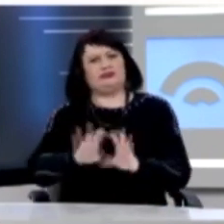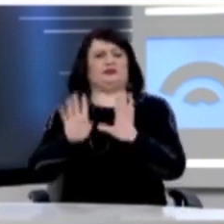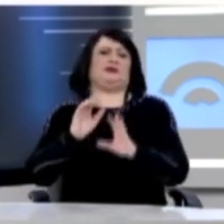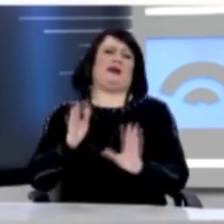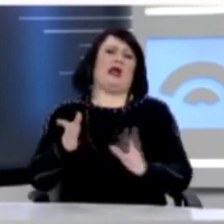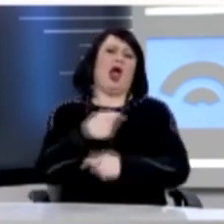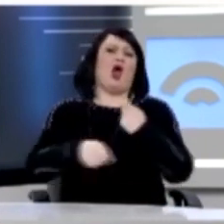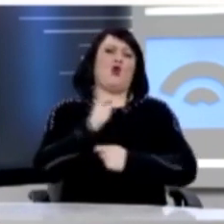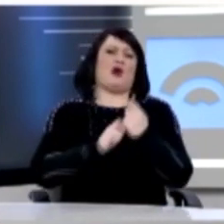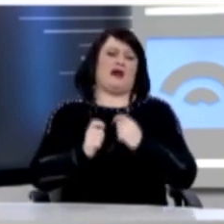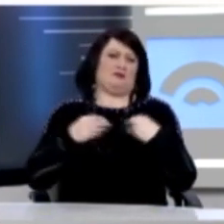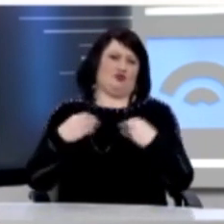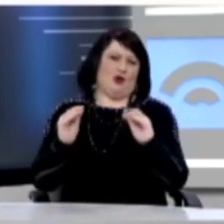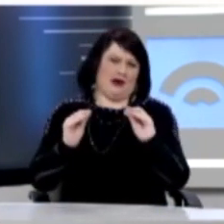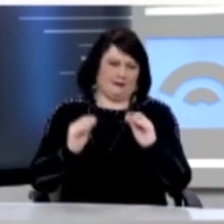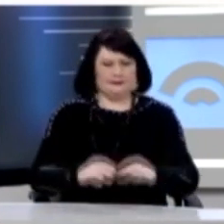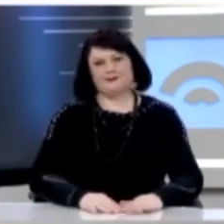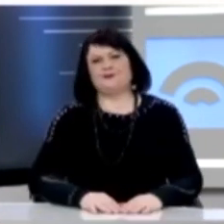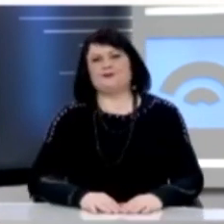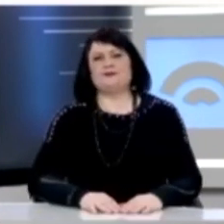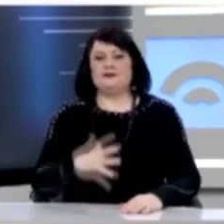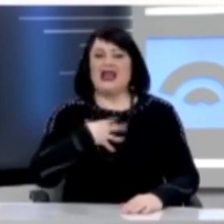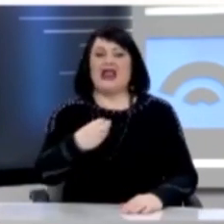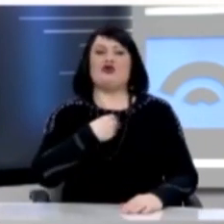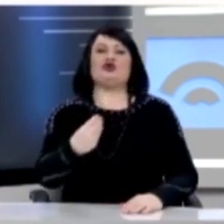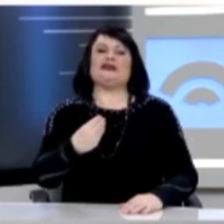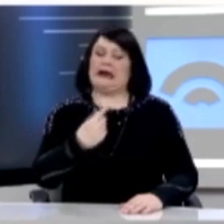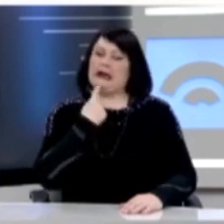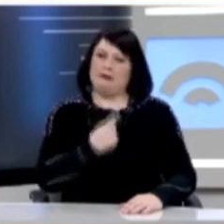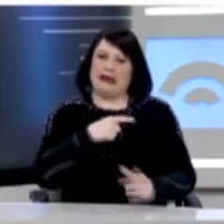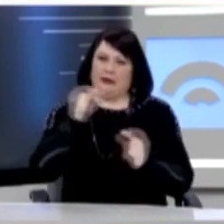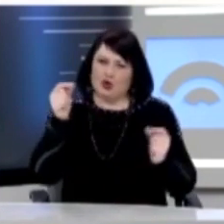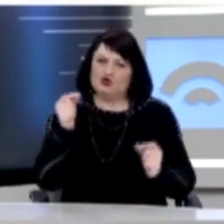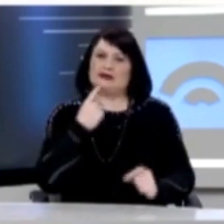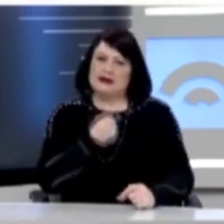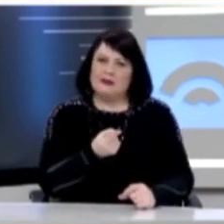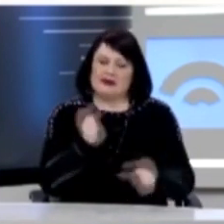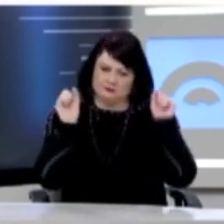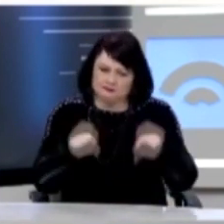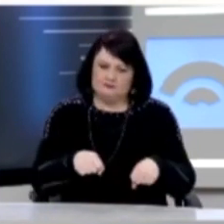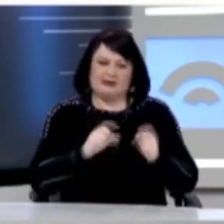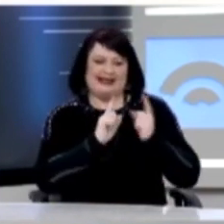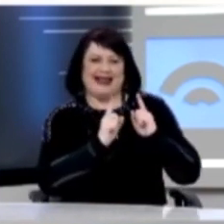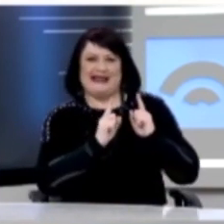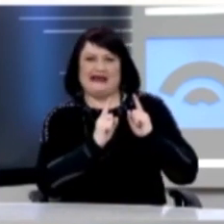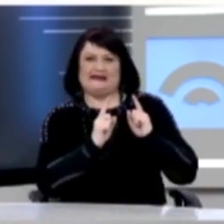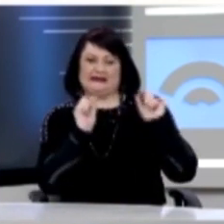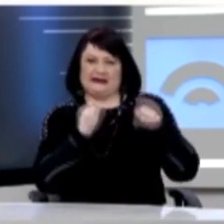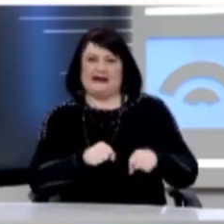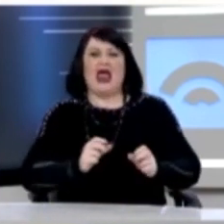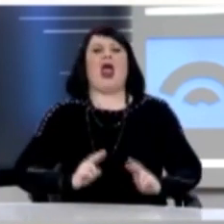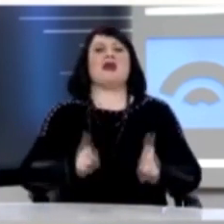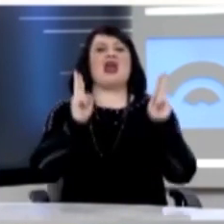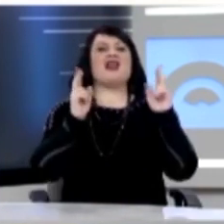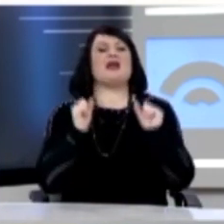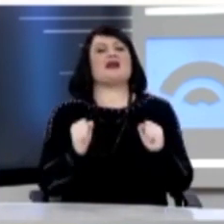καθόλου τυχαία, στη διακήρυξη της Λευκωσίας που εγκρίθηκε, Τονίζεται ότι ο στόχος της ενεργειακής